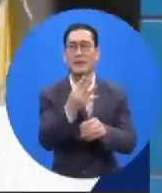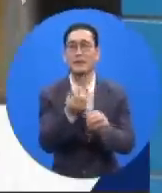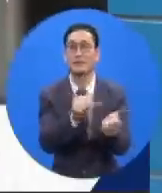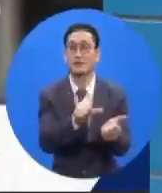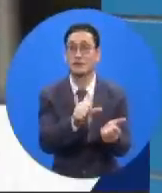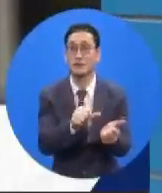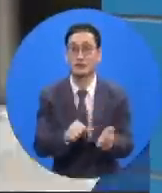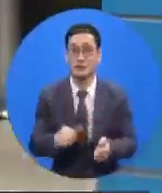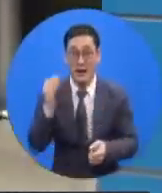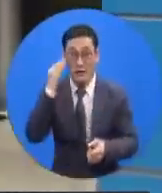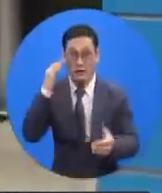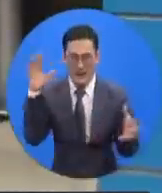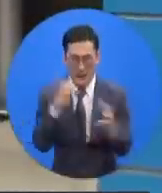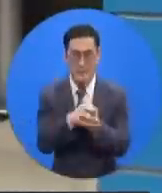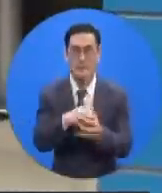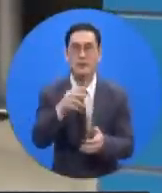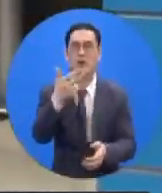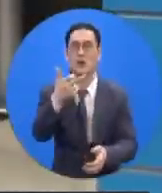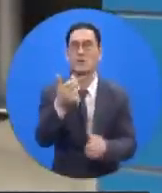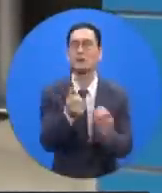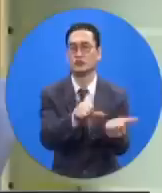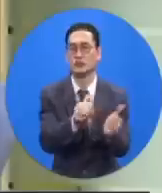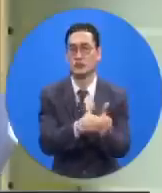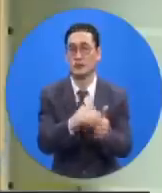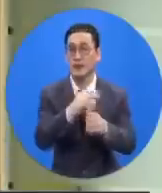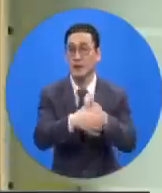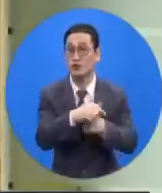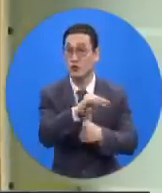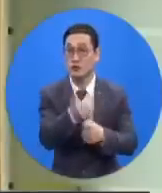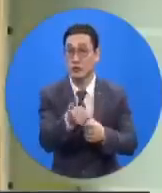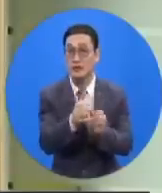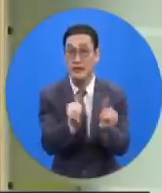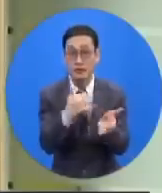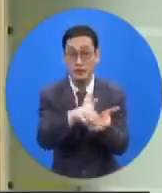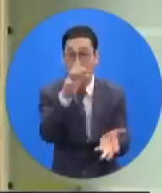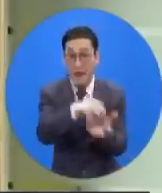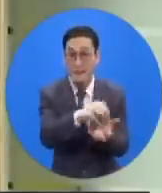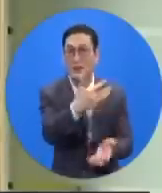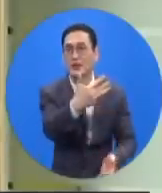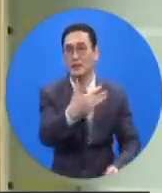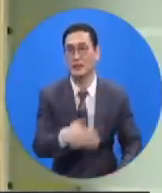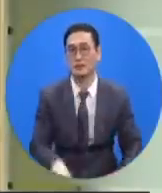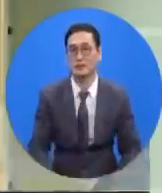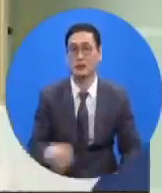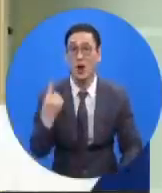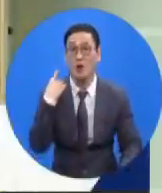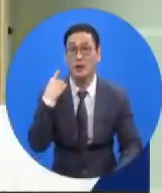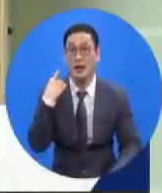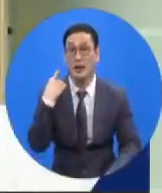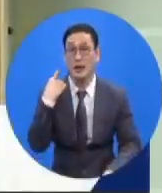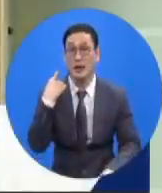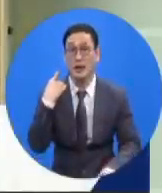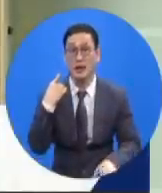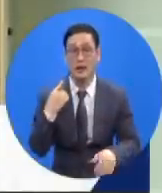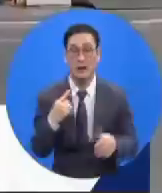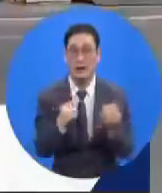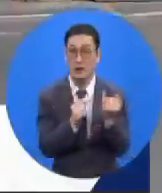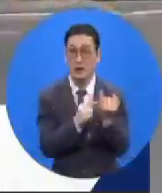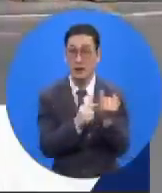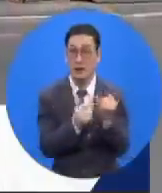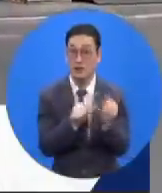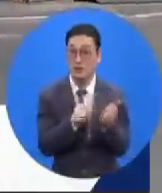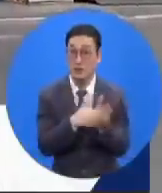수는 17명으로 늘었는데요. 대구 지역의 사망자 수만 8명입니다. 특히 어제 사망한 70살 여성은